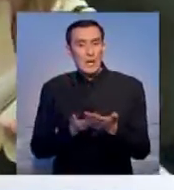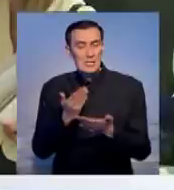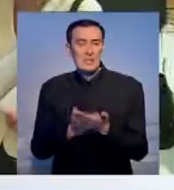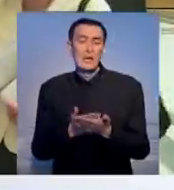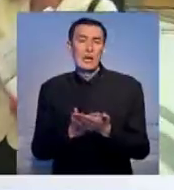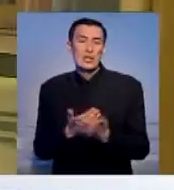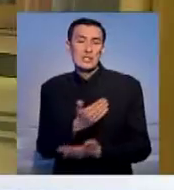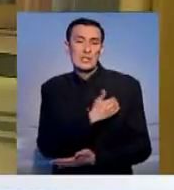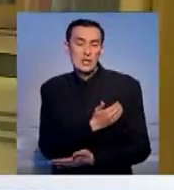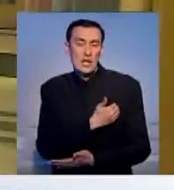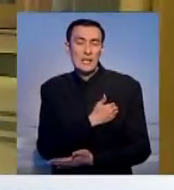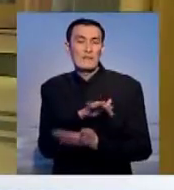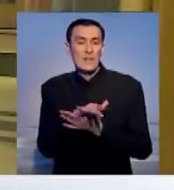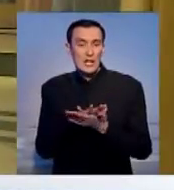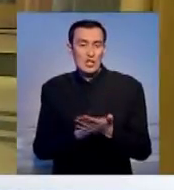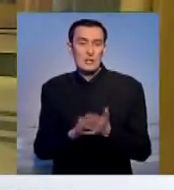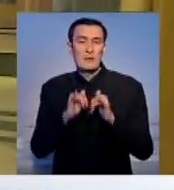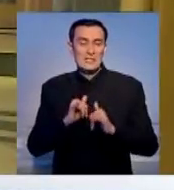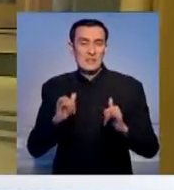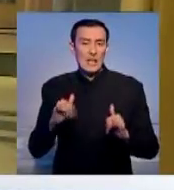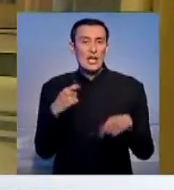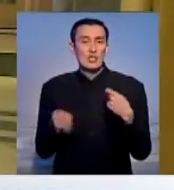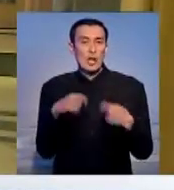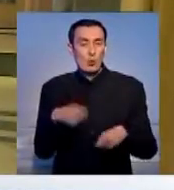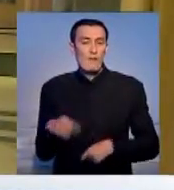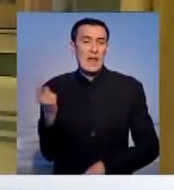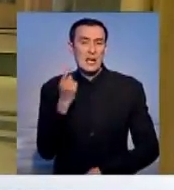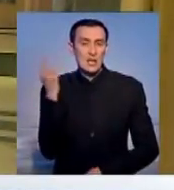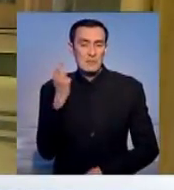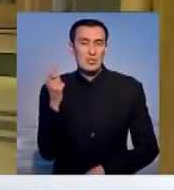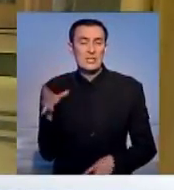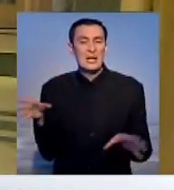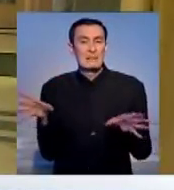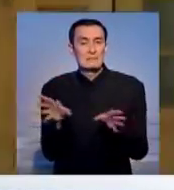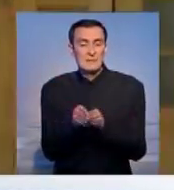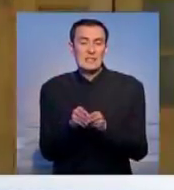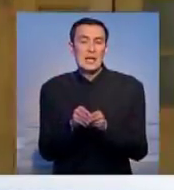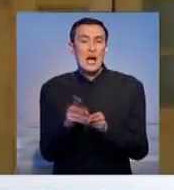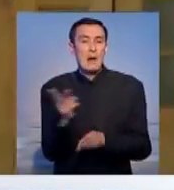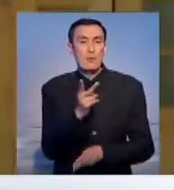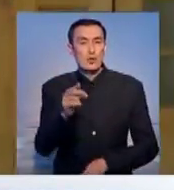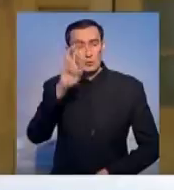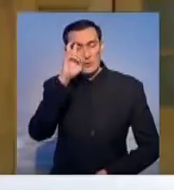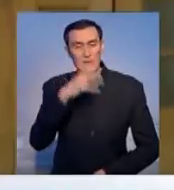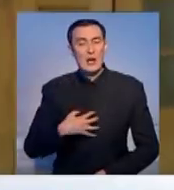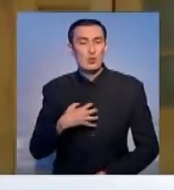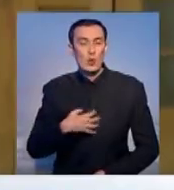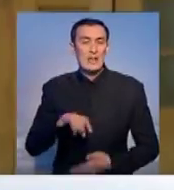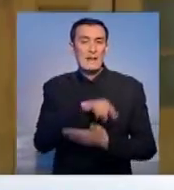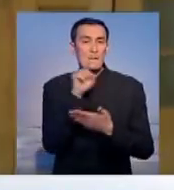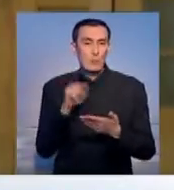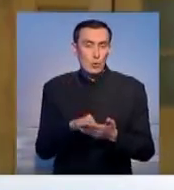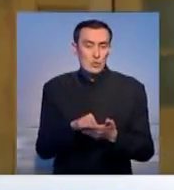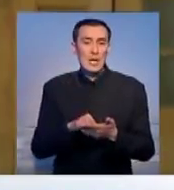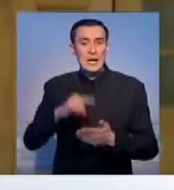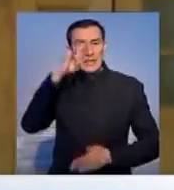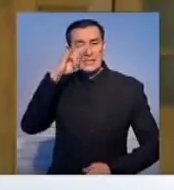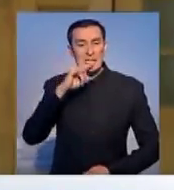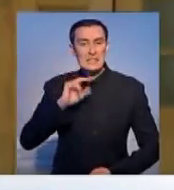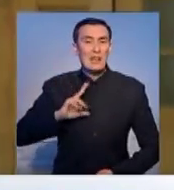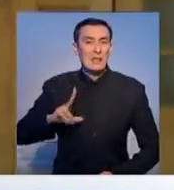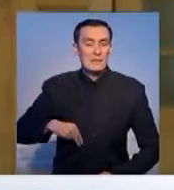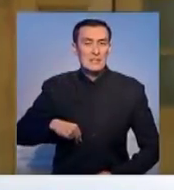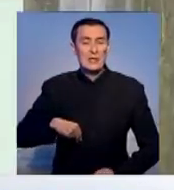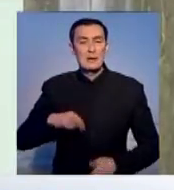выразили заинтересованность в дальнейшем развитии торгово-экономических связей между странами и обсудили актуальный круг вопросов